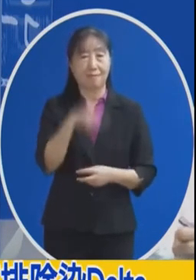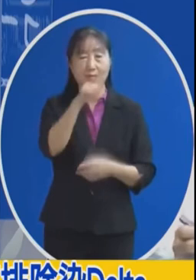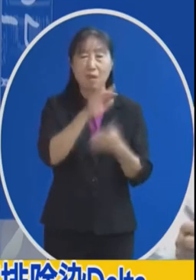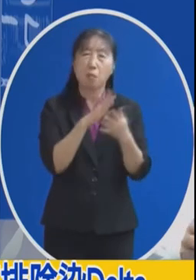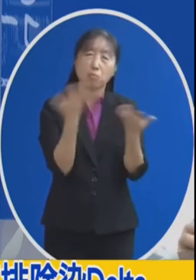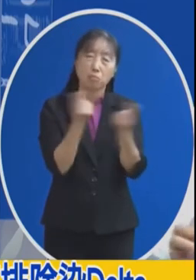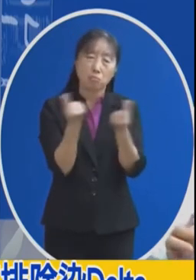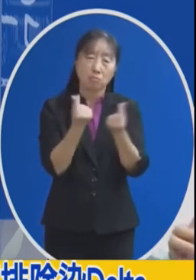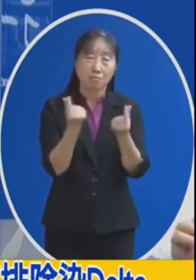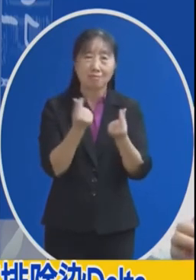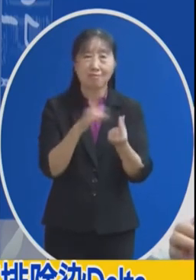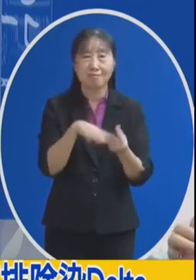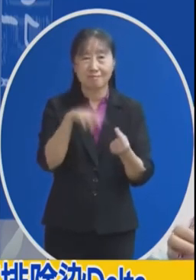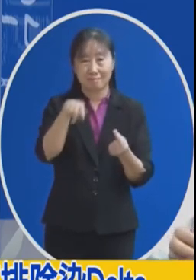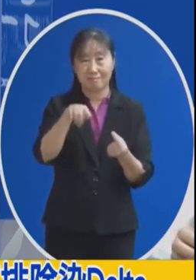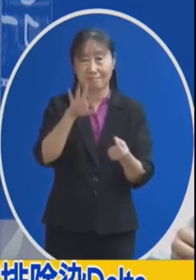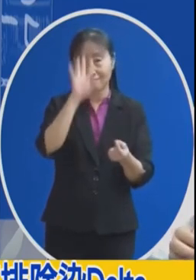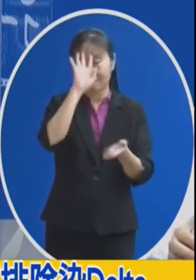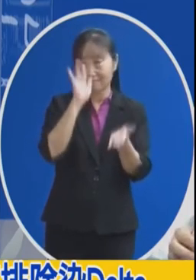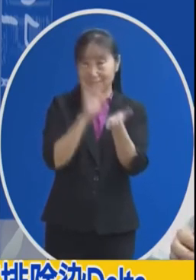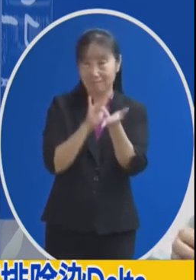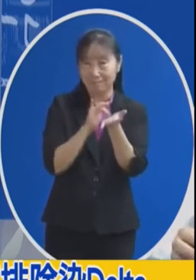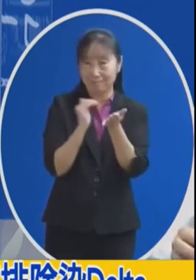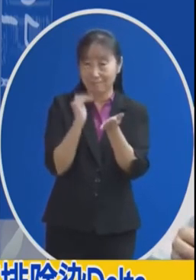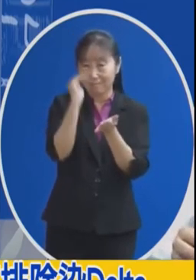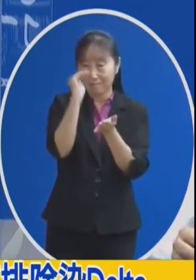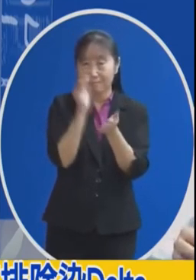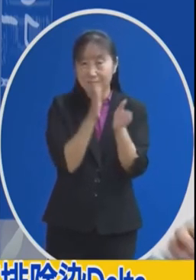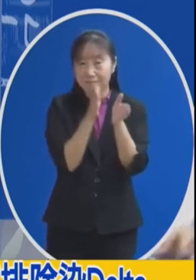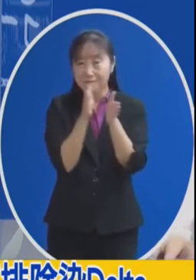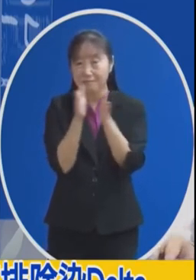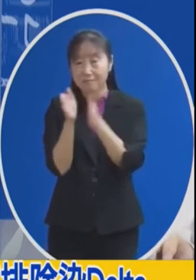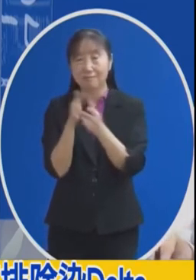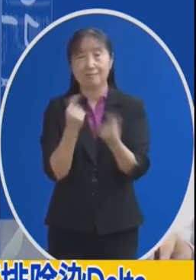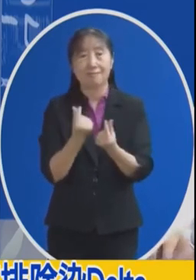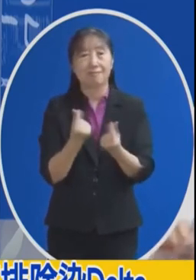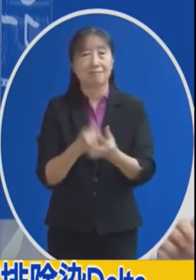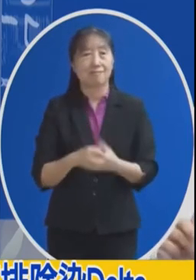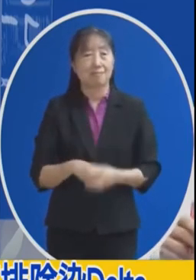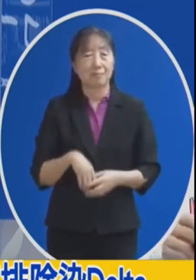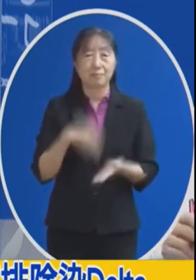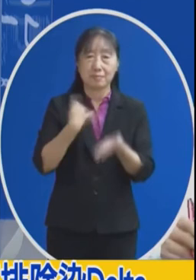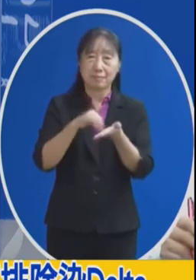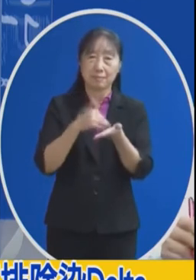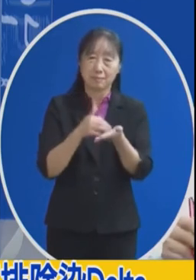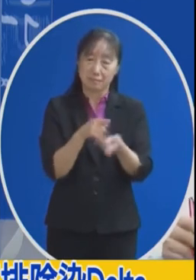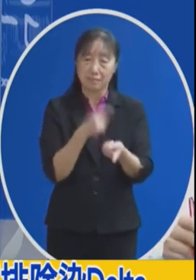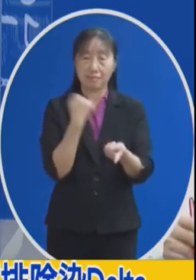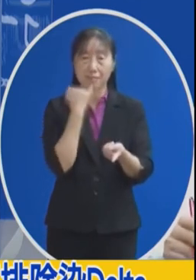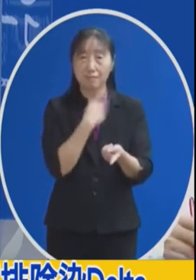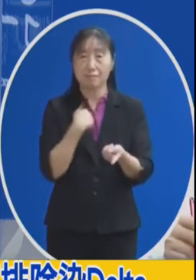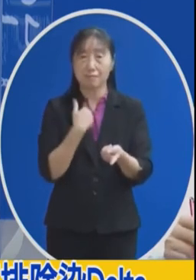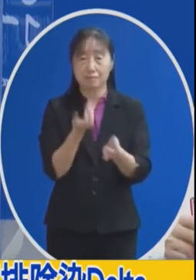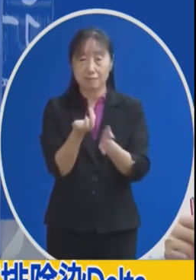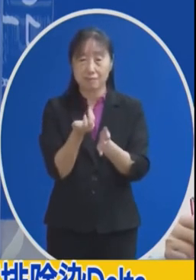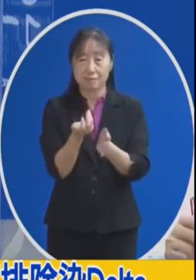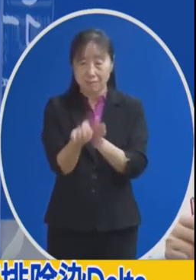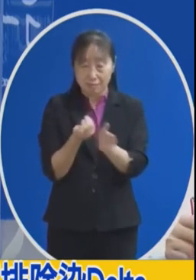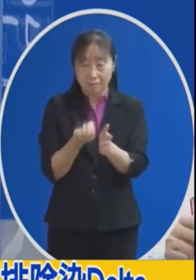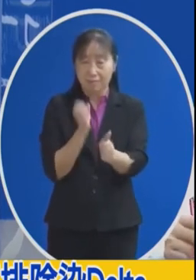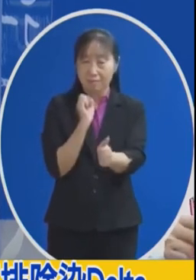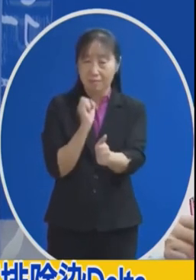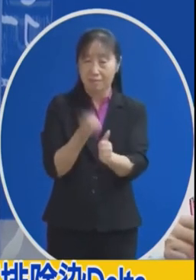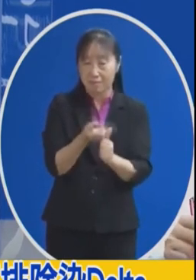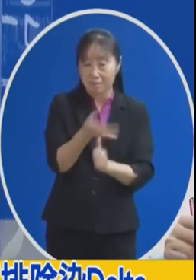化不大，而且是往这个病毒量稍微高的方向在移动，所以推测应该是刚刚感染不久。那他的